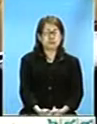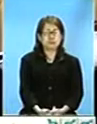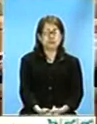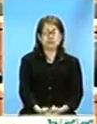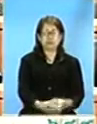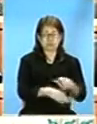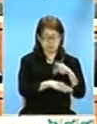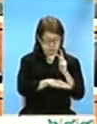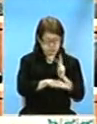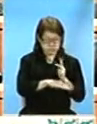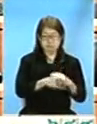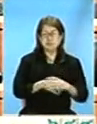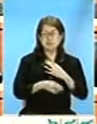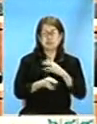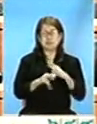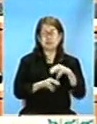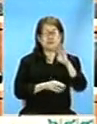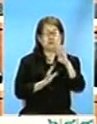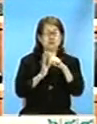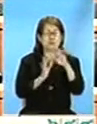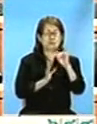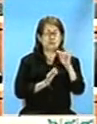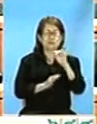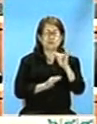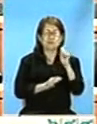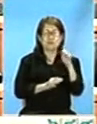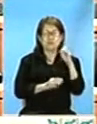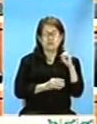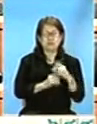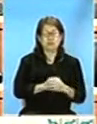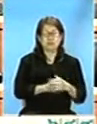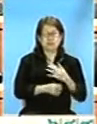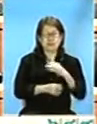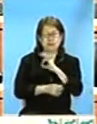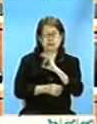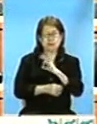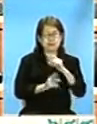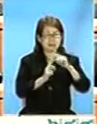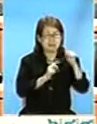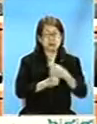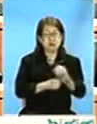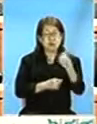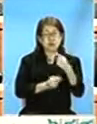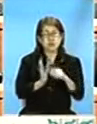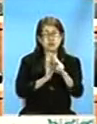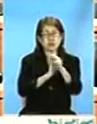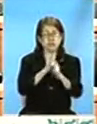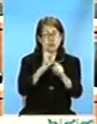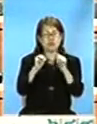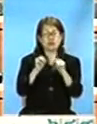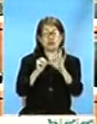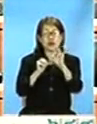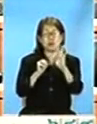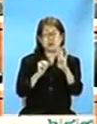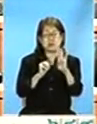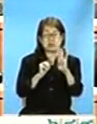กับประเด็นท่านประธานรัฐสภาครับบุญยอดสุทินไทยสมาชิกรัฐสภาประเด็นที่1 นะครับท่านบอกว่า9มาตรา94โดยอนุโลมท่านประธานกรรม